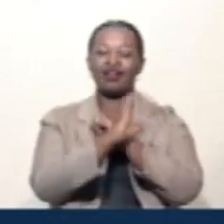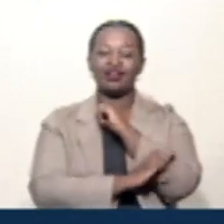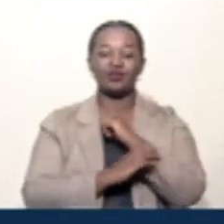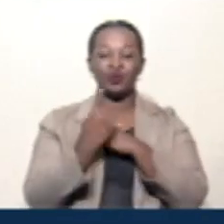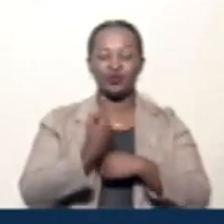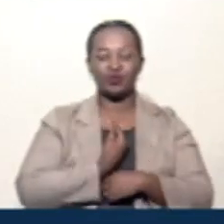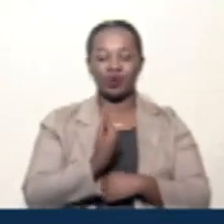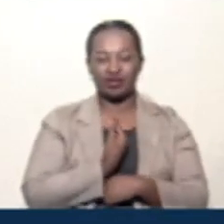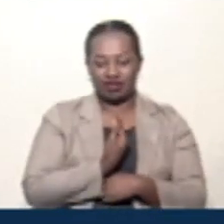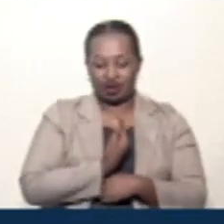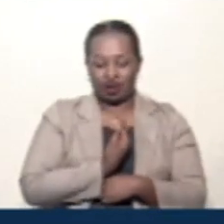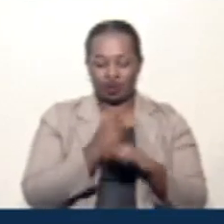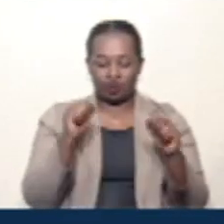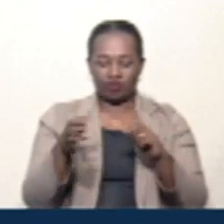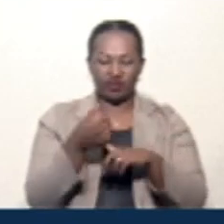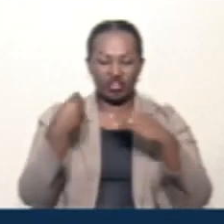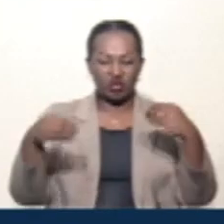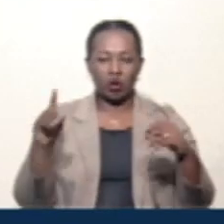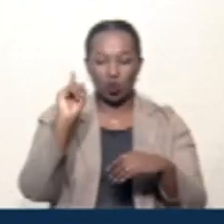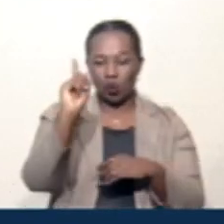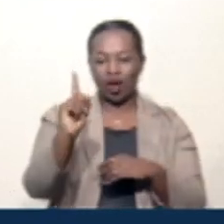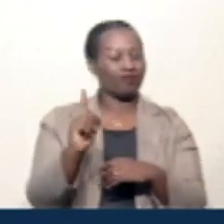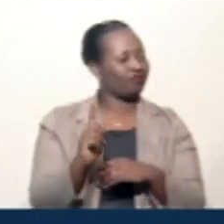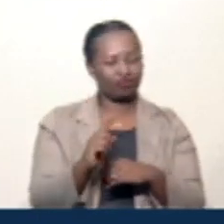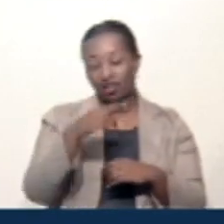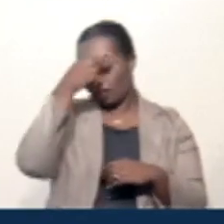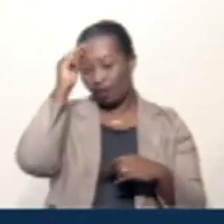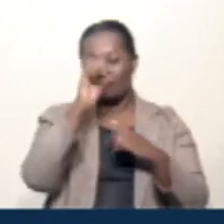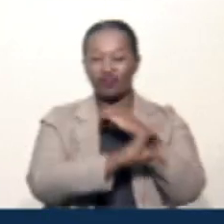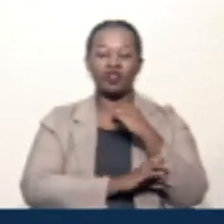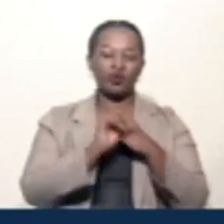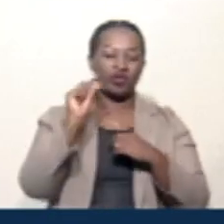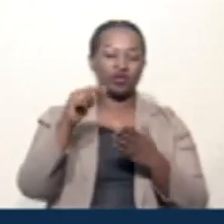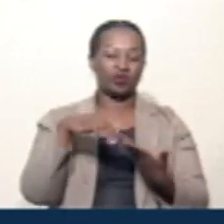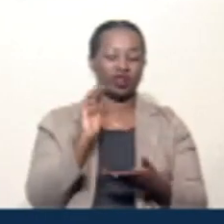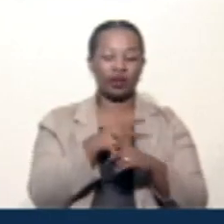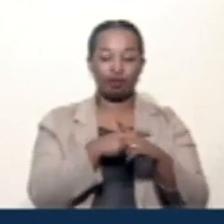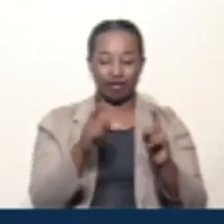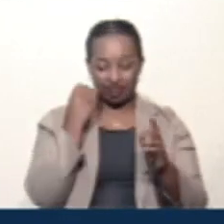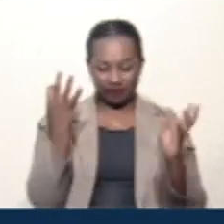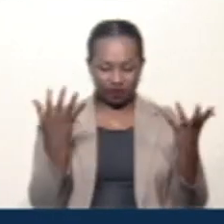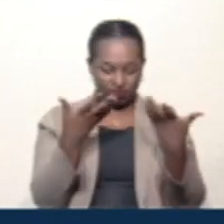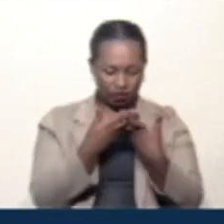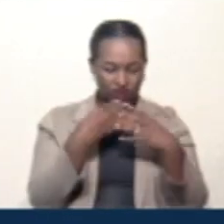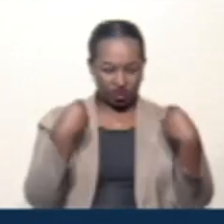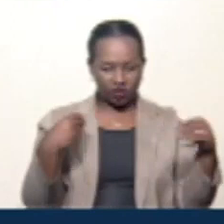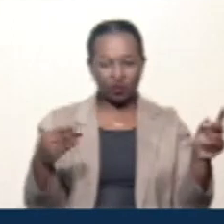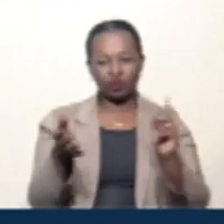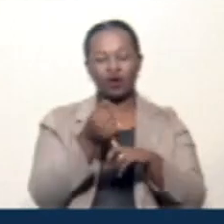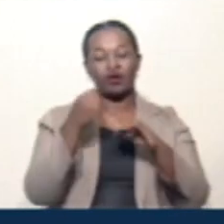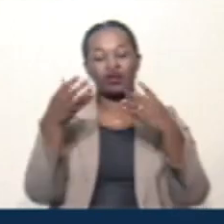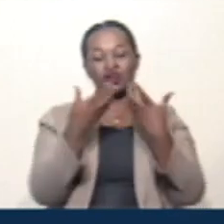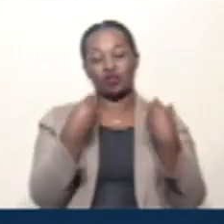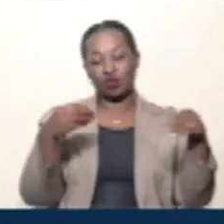cyonyine kimwe cyafata isoko imwe kuko buri gihugu ni gito cyane. Ariko duhuje isoko tukabona isoko